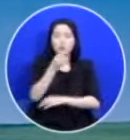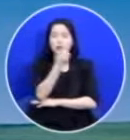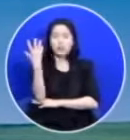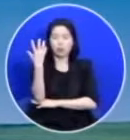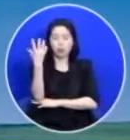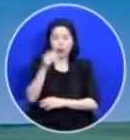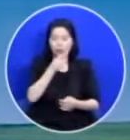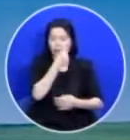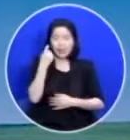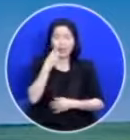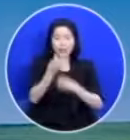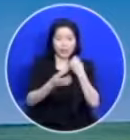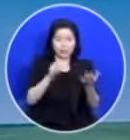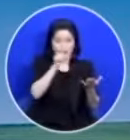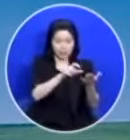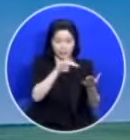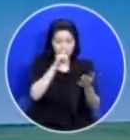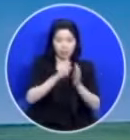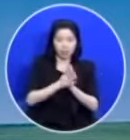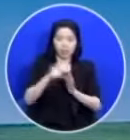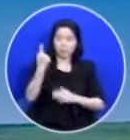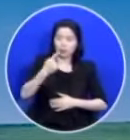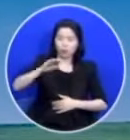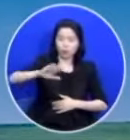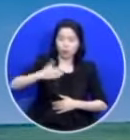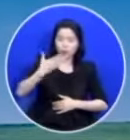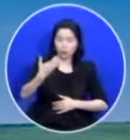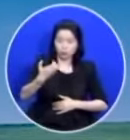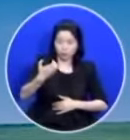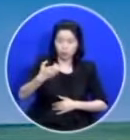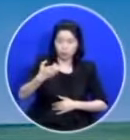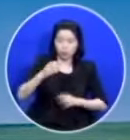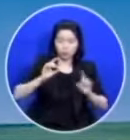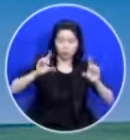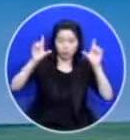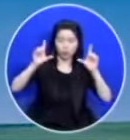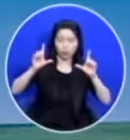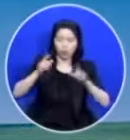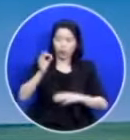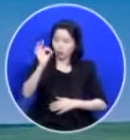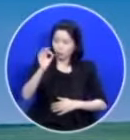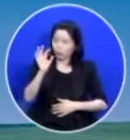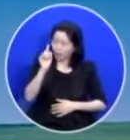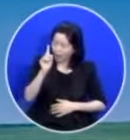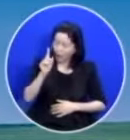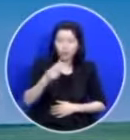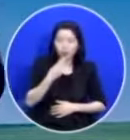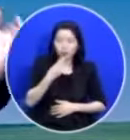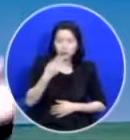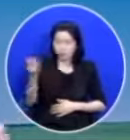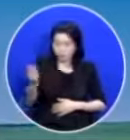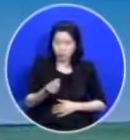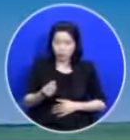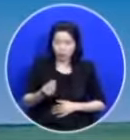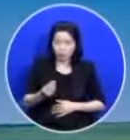쓰셨어요 1990년도에 무일푼으로 대출을 받아서 포장지 회사 작은 회사를 하나